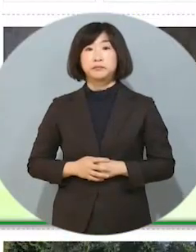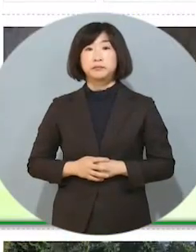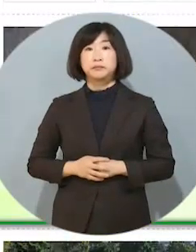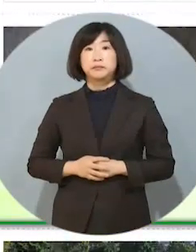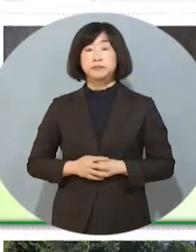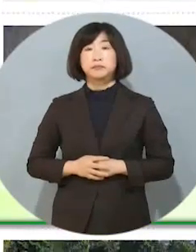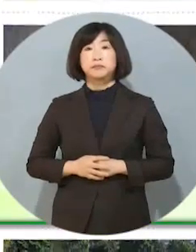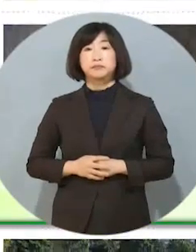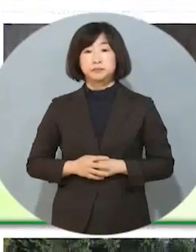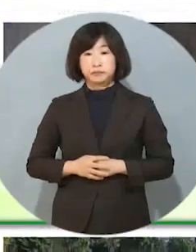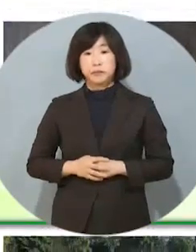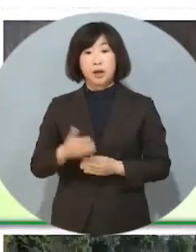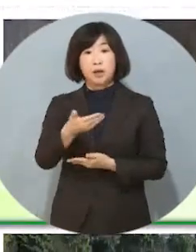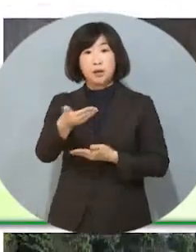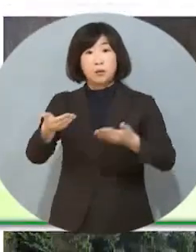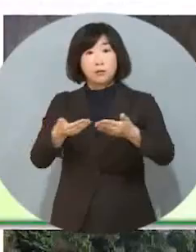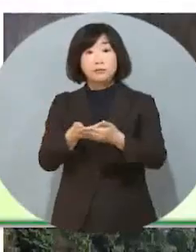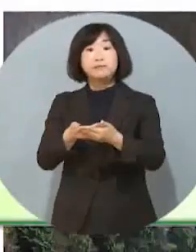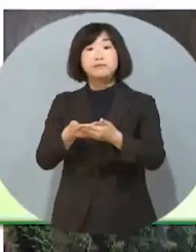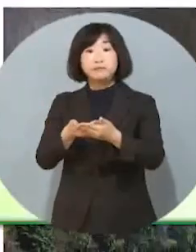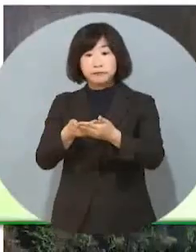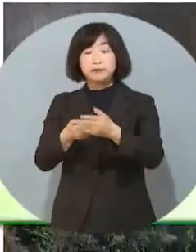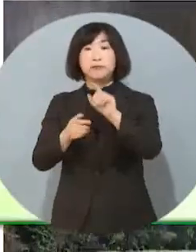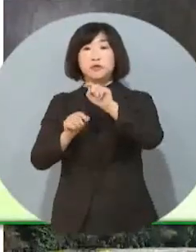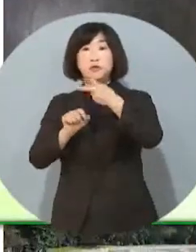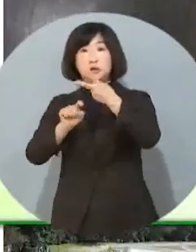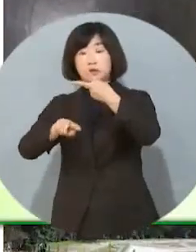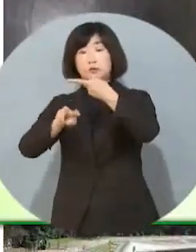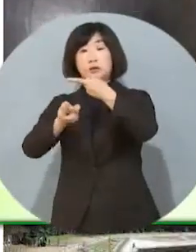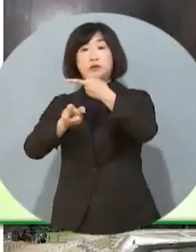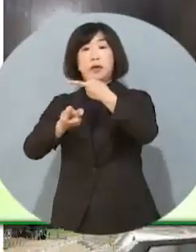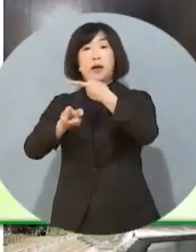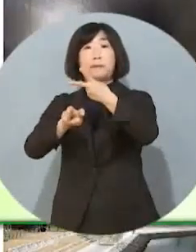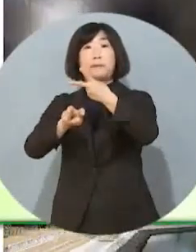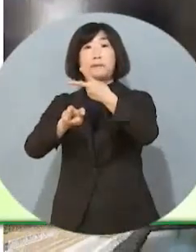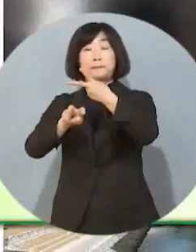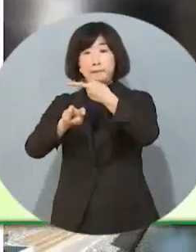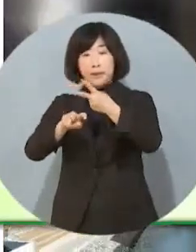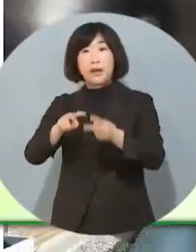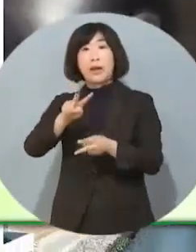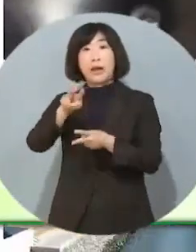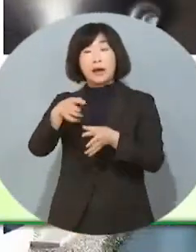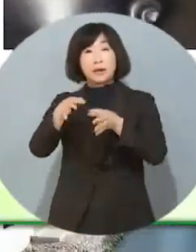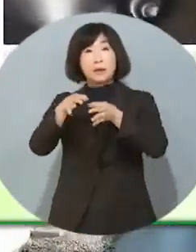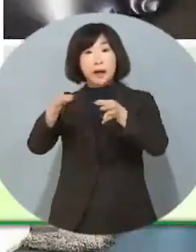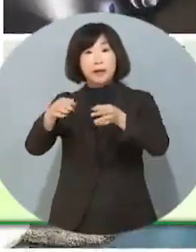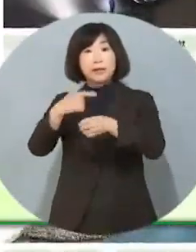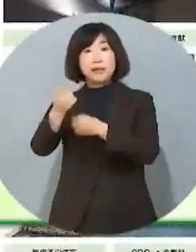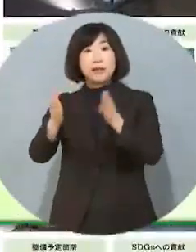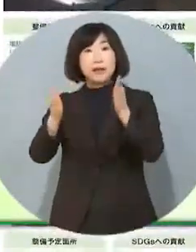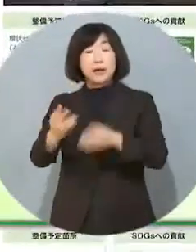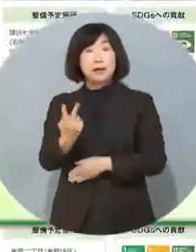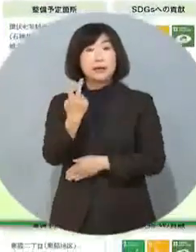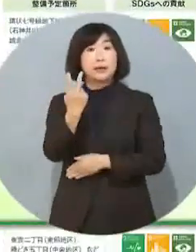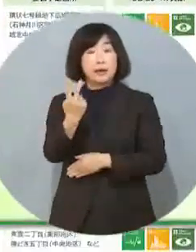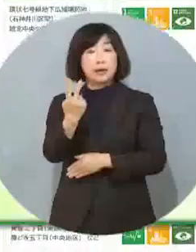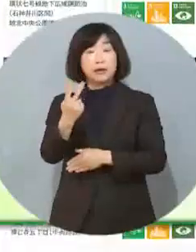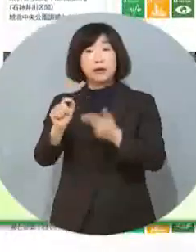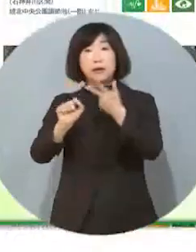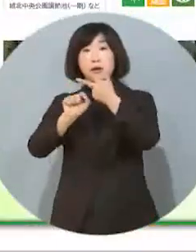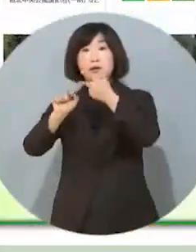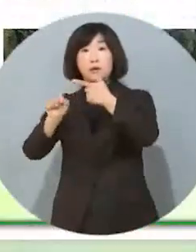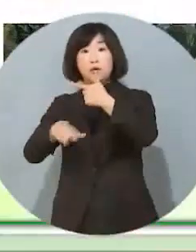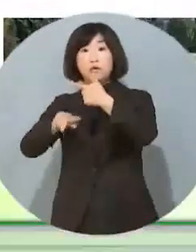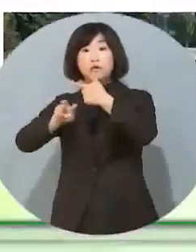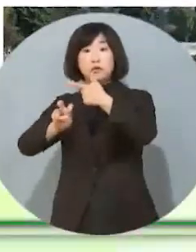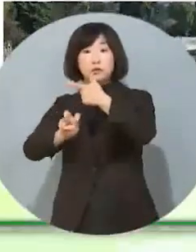です受け渡し日は来月20日水曜日で利払日は年2回6月と